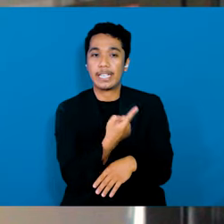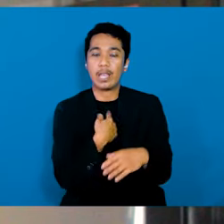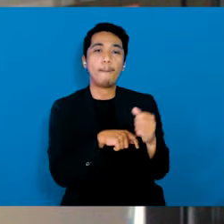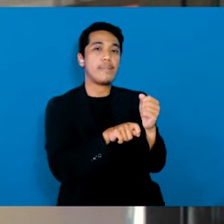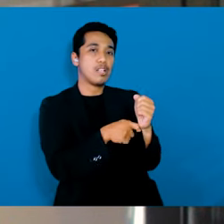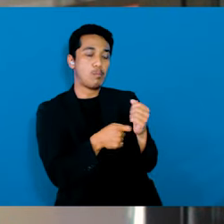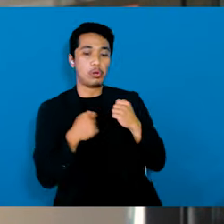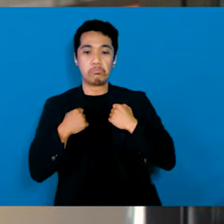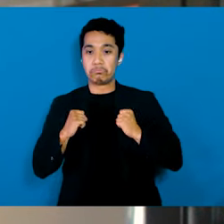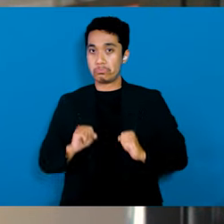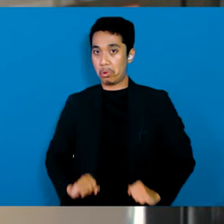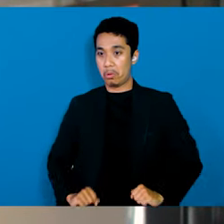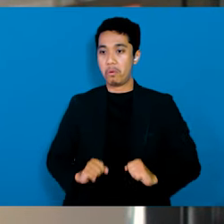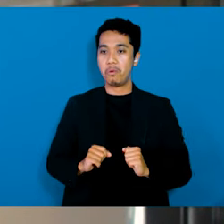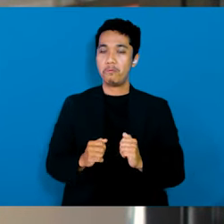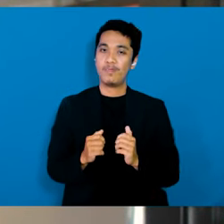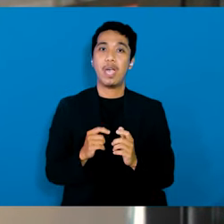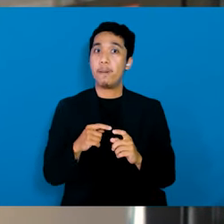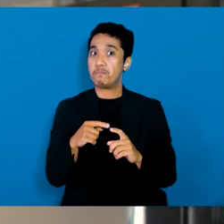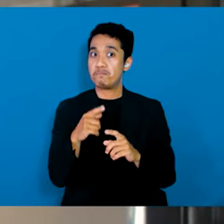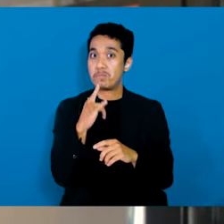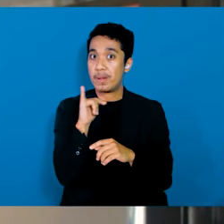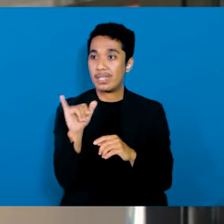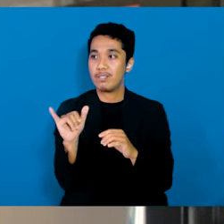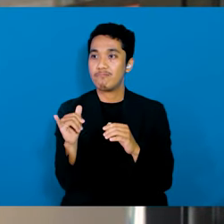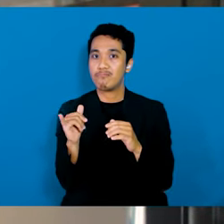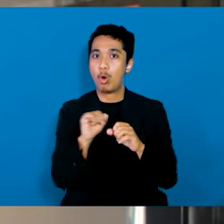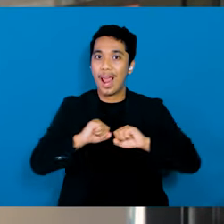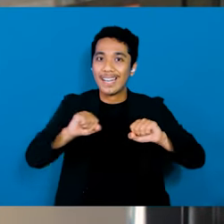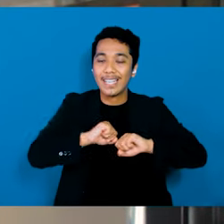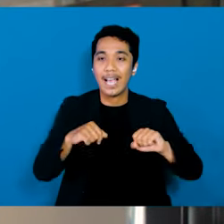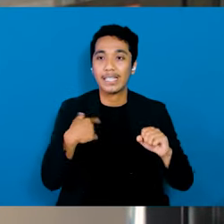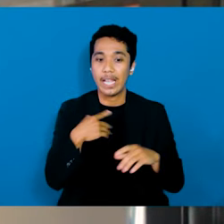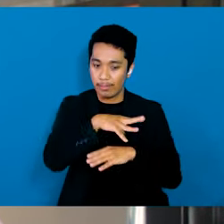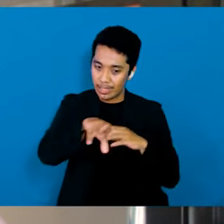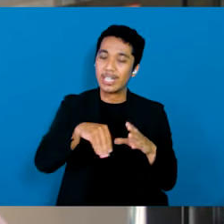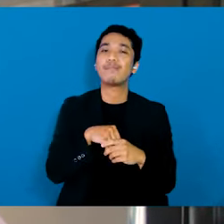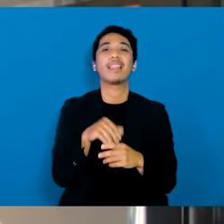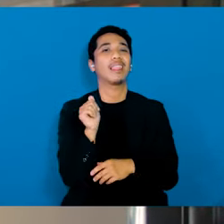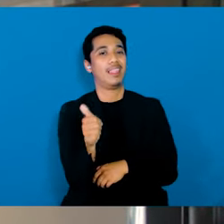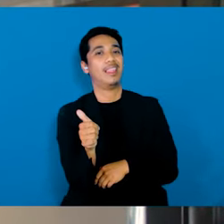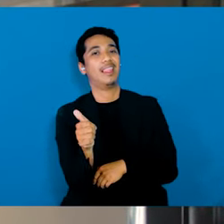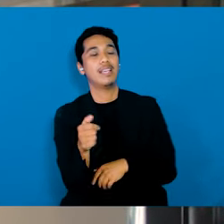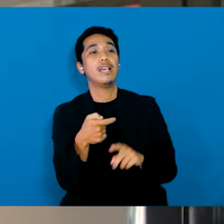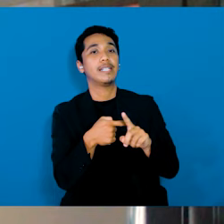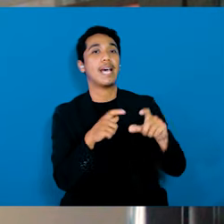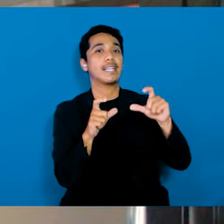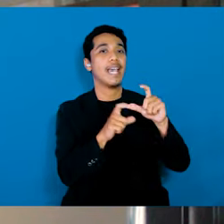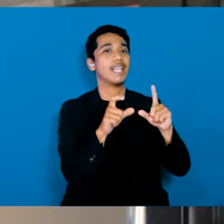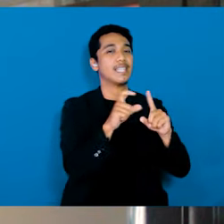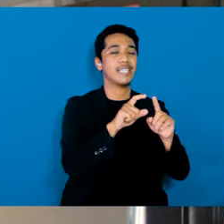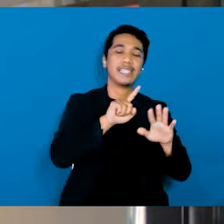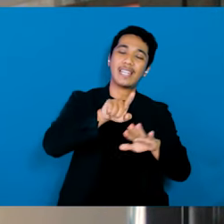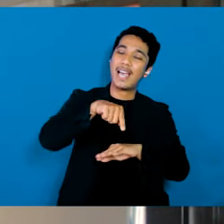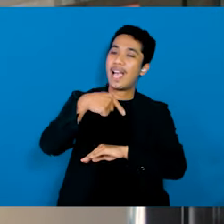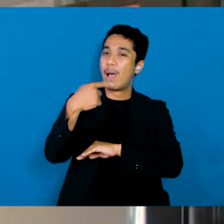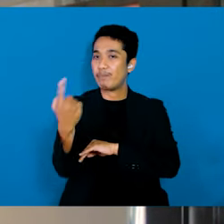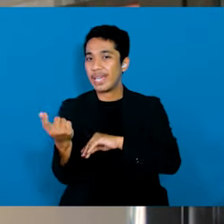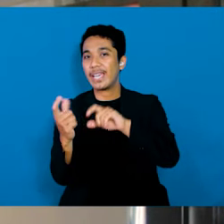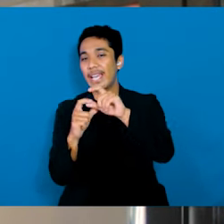membawa diri begitu. Terus ketika olahraga juga begitu, saya terlibat. Jadi dari SD